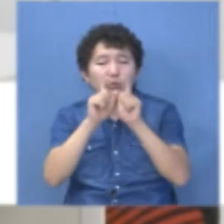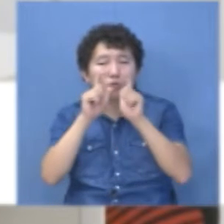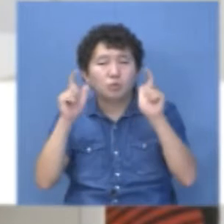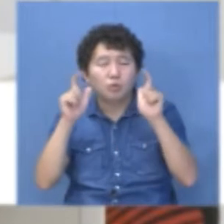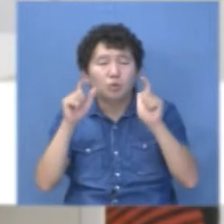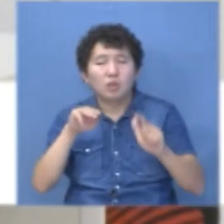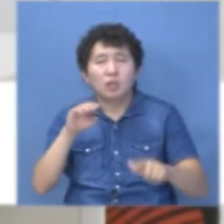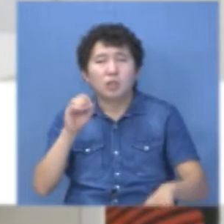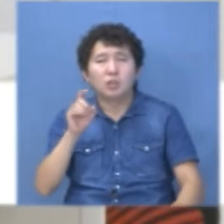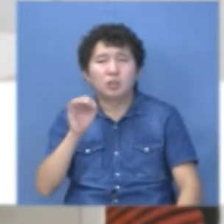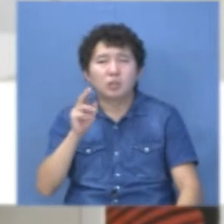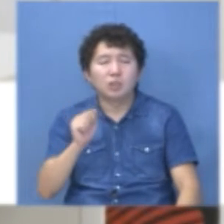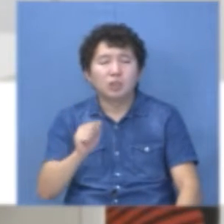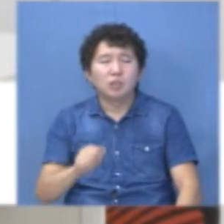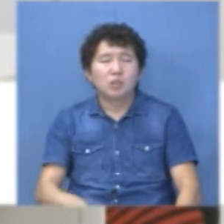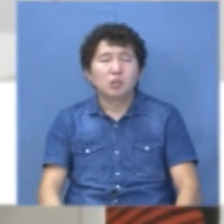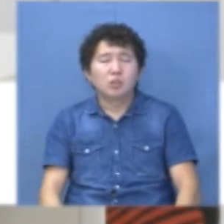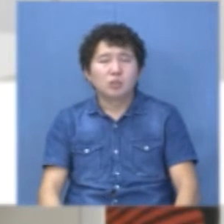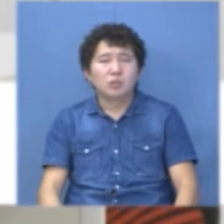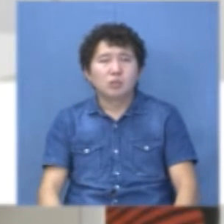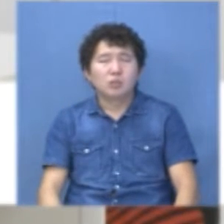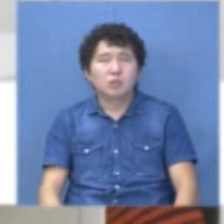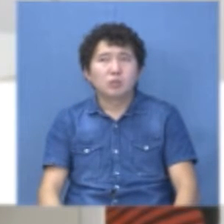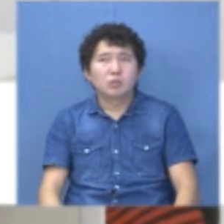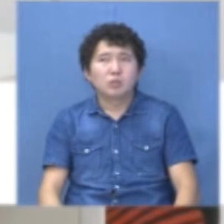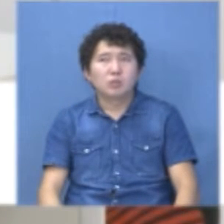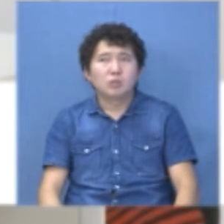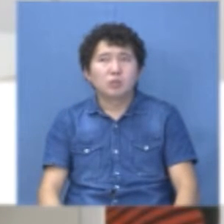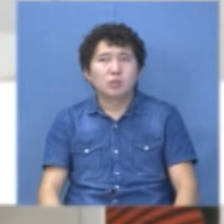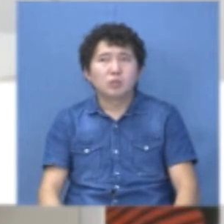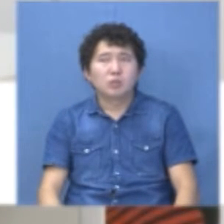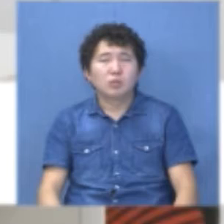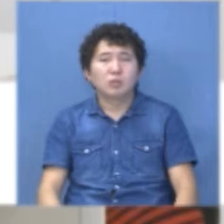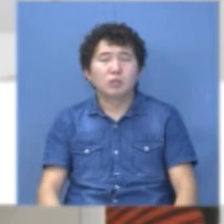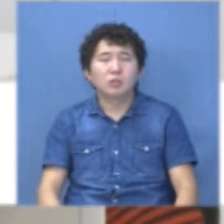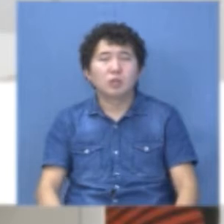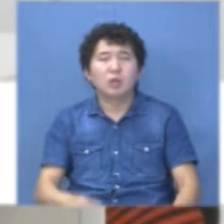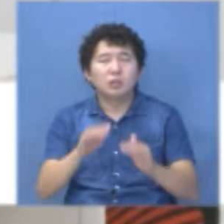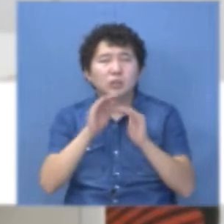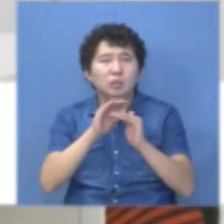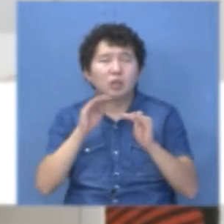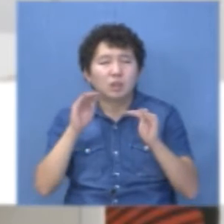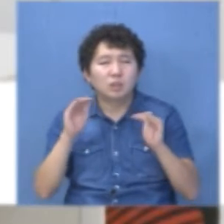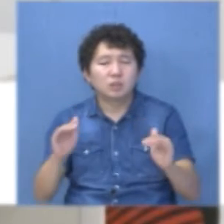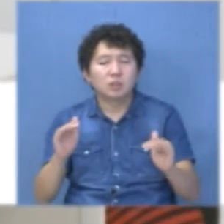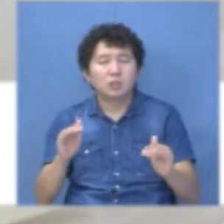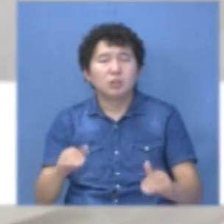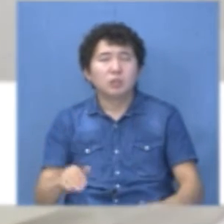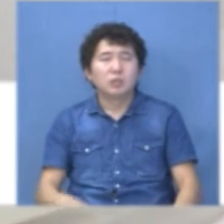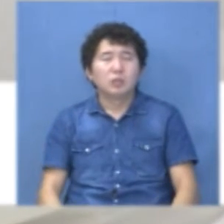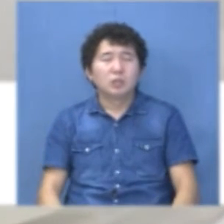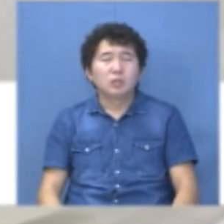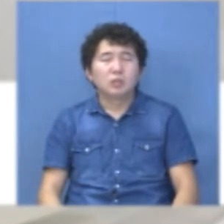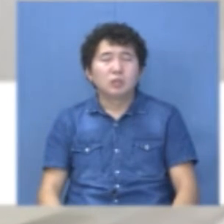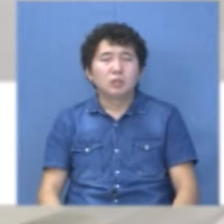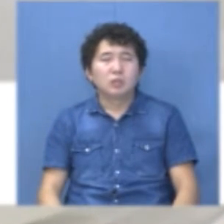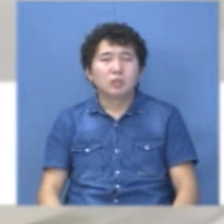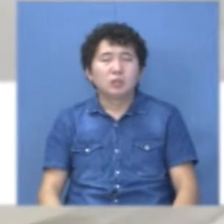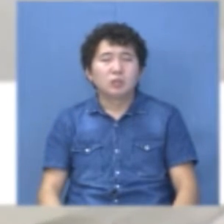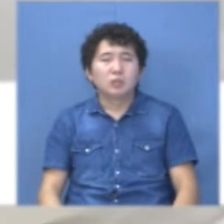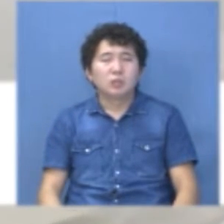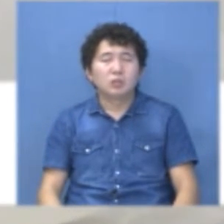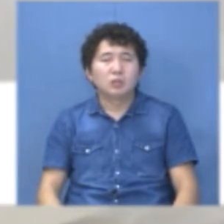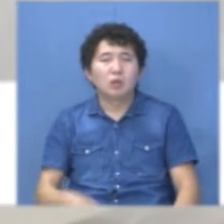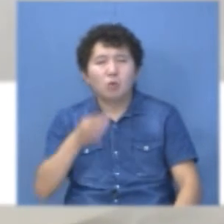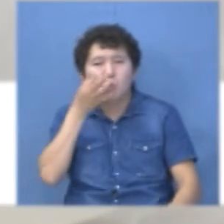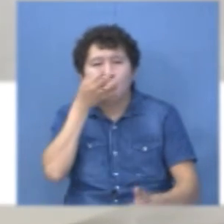қатар техникалық қиялын да дамытады. Мұнымен үздіксіз айналысу нәтижесінде балада инженерлік қабілеттер де пайда болады. Білікті ұстаз сапалы